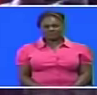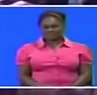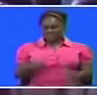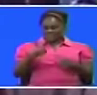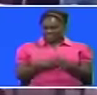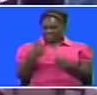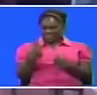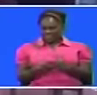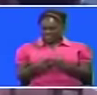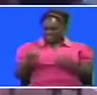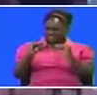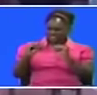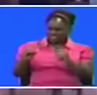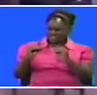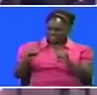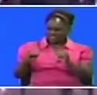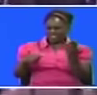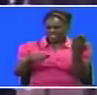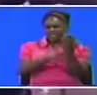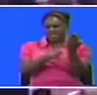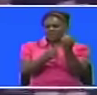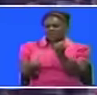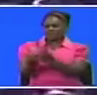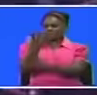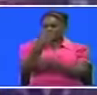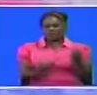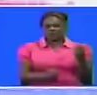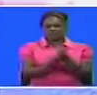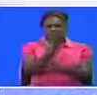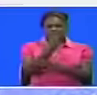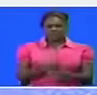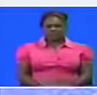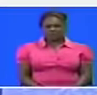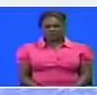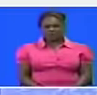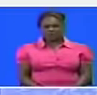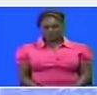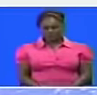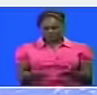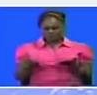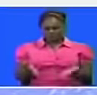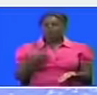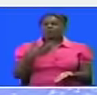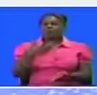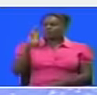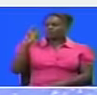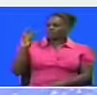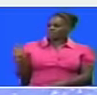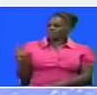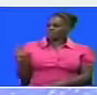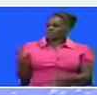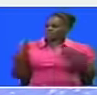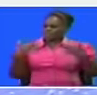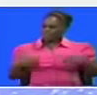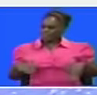Alafu akatufunza kuunda majina kutokana na vitenzi. Sasa nataka kuona